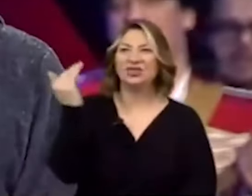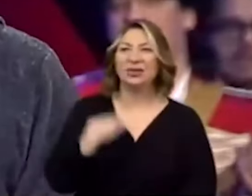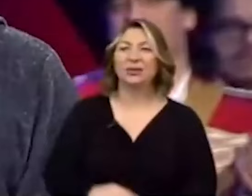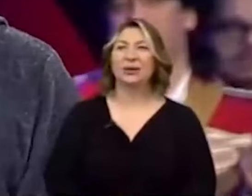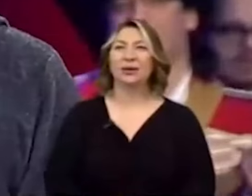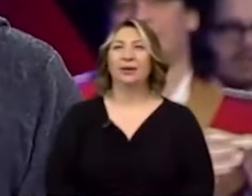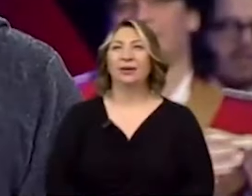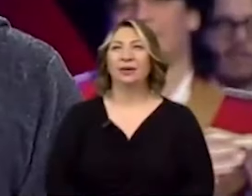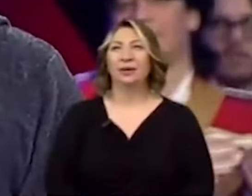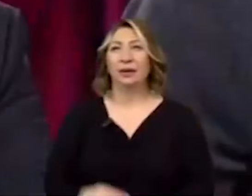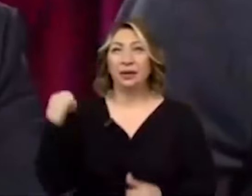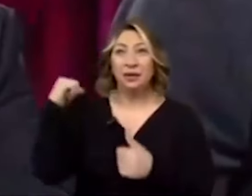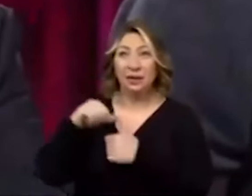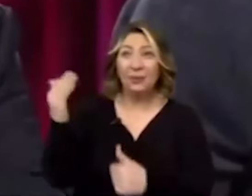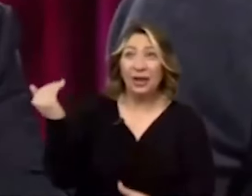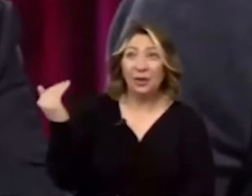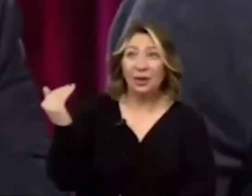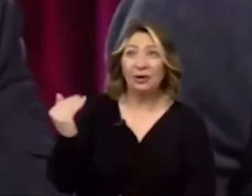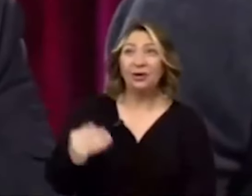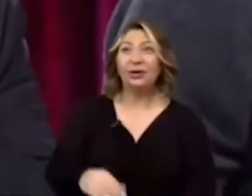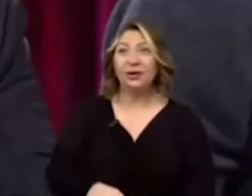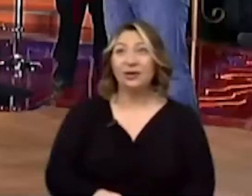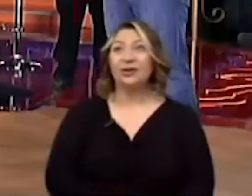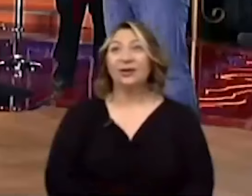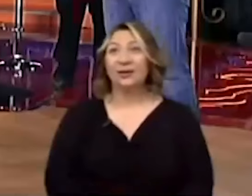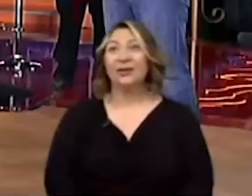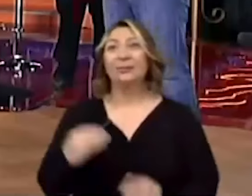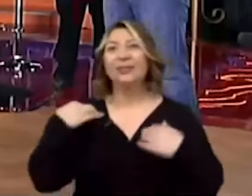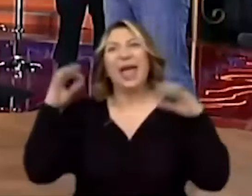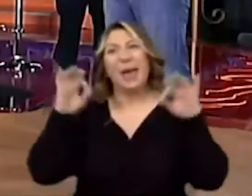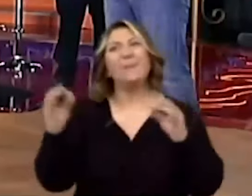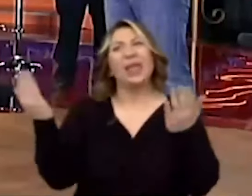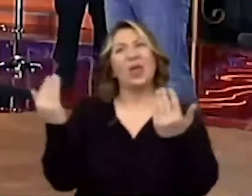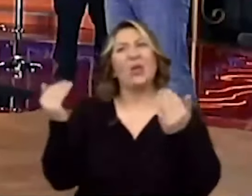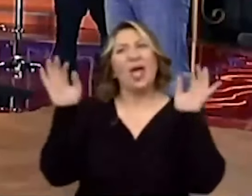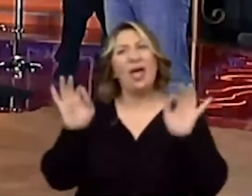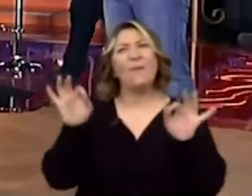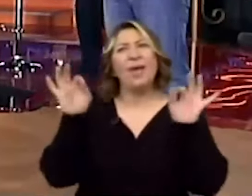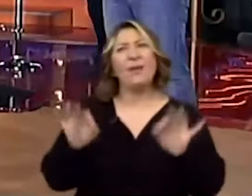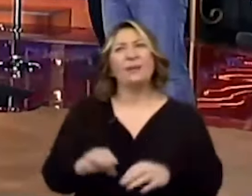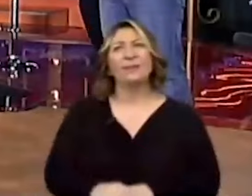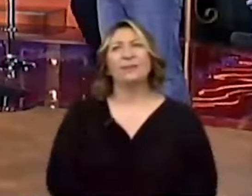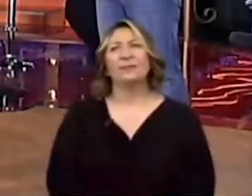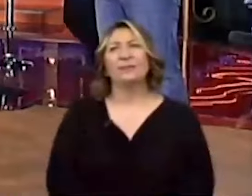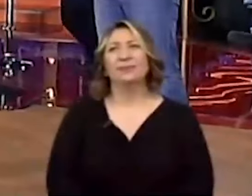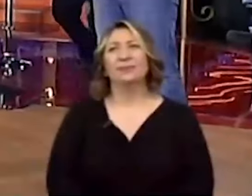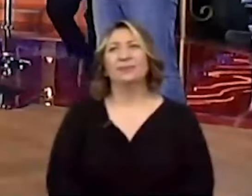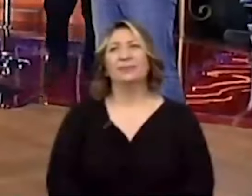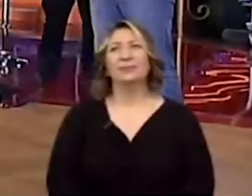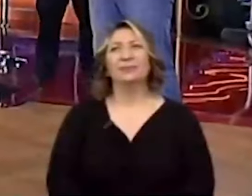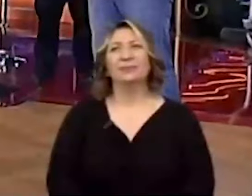O birazdan gelecek. Yine mi geliyorlar? Geliyorlar. Geliyorlar. Kefil olacak geliyorlar. Kişi birazdan ya. Gelecek. Burası böyle az. Geliyorum. Hadi.